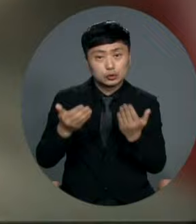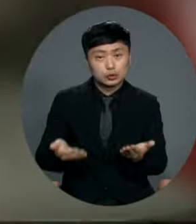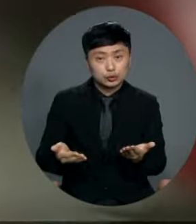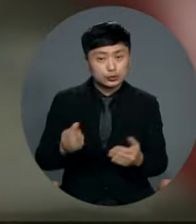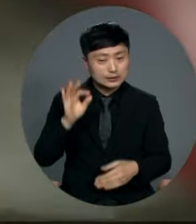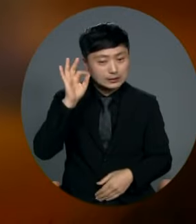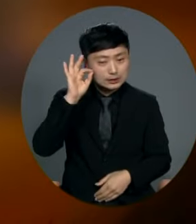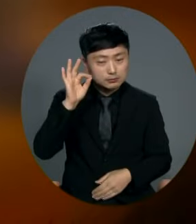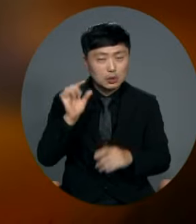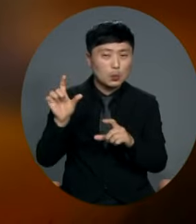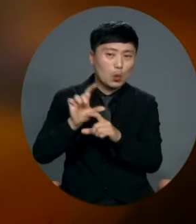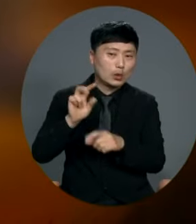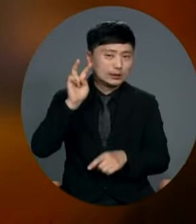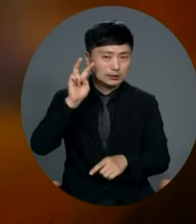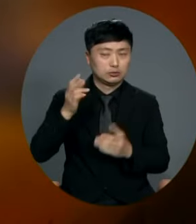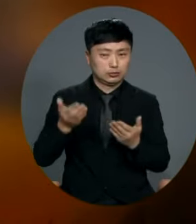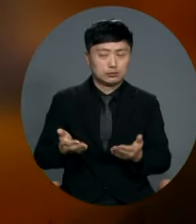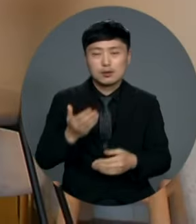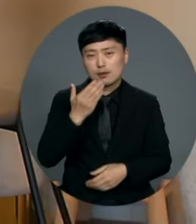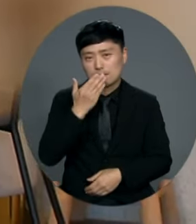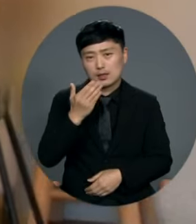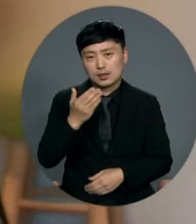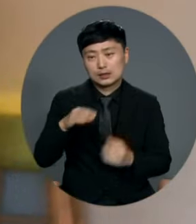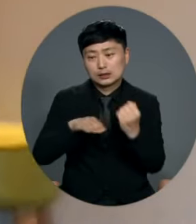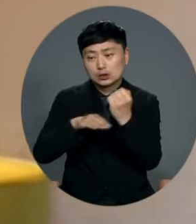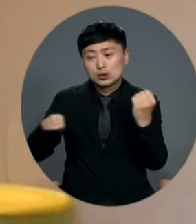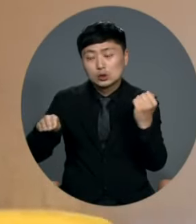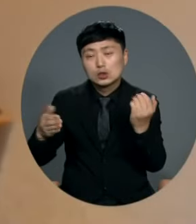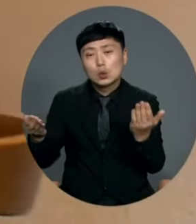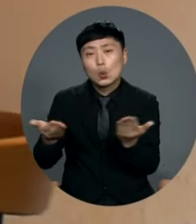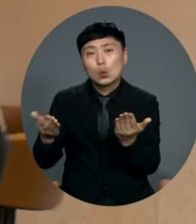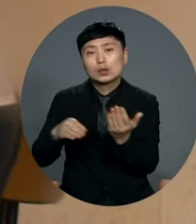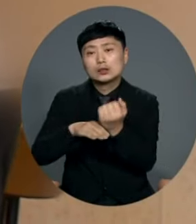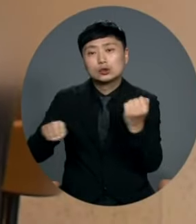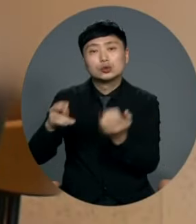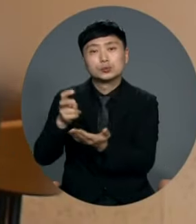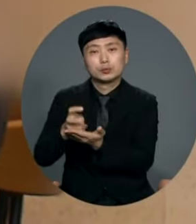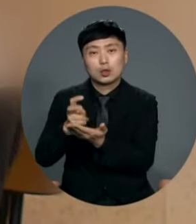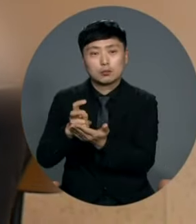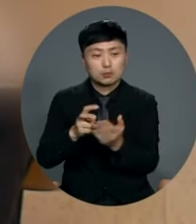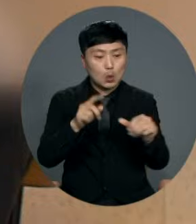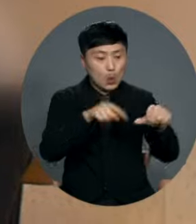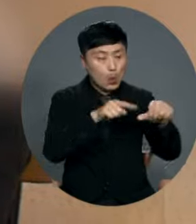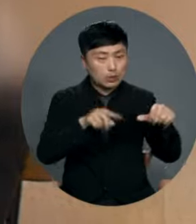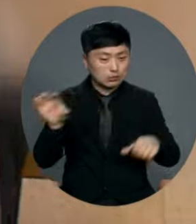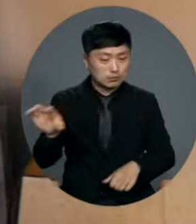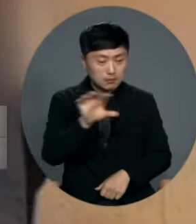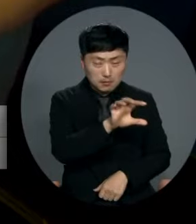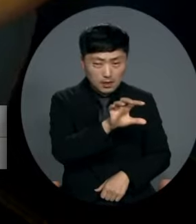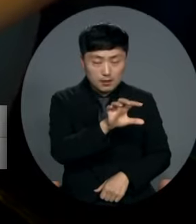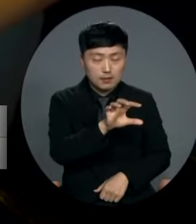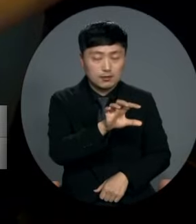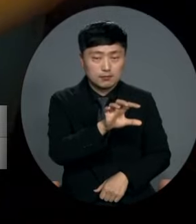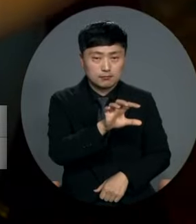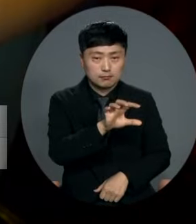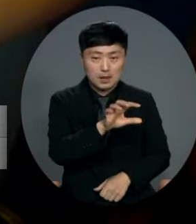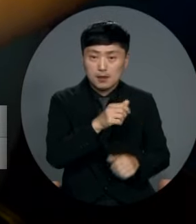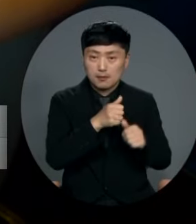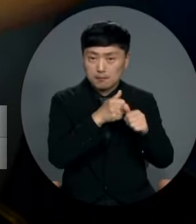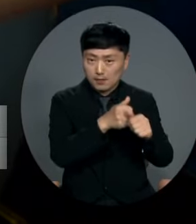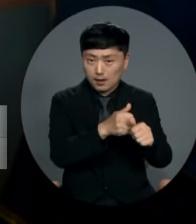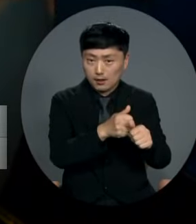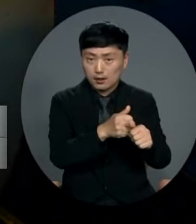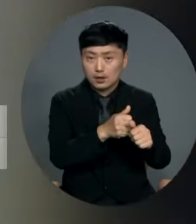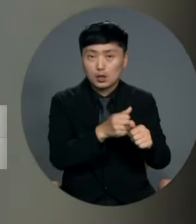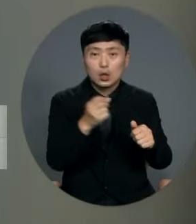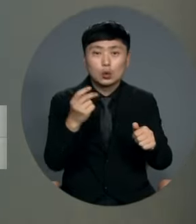20일로 늘어납니다. 근로기준법을 5인 미만 사업장에도 적용하도록 하는 법안이 잇따라 발의되고